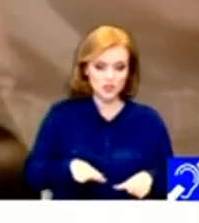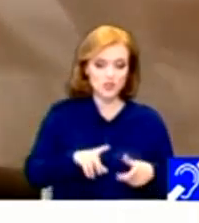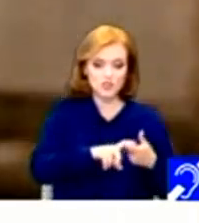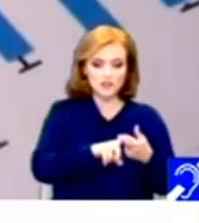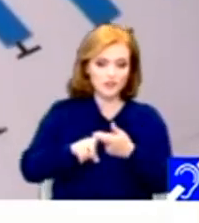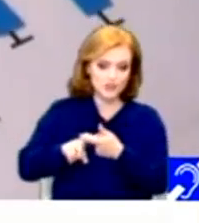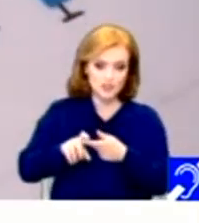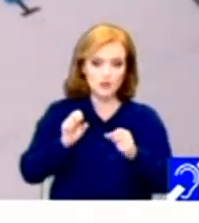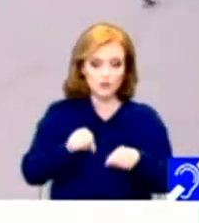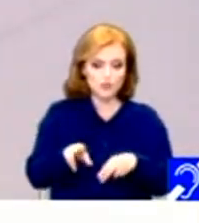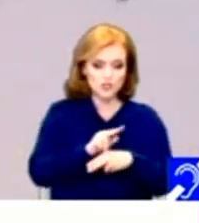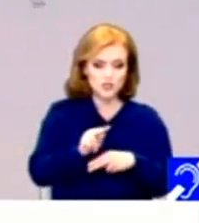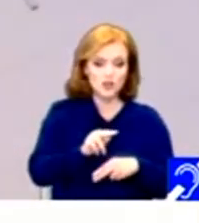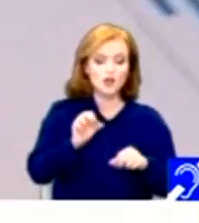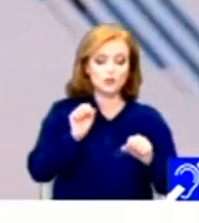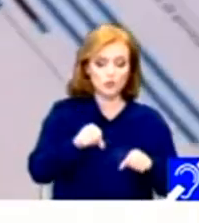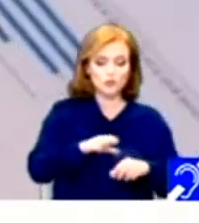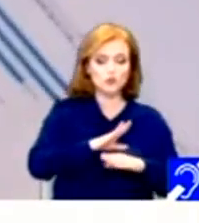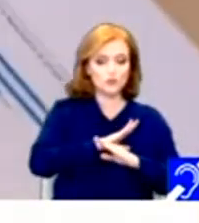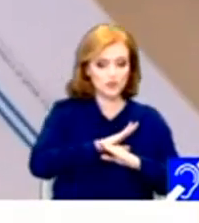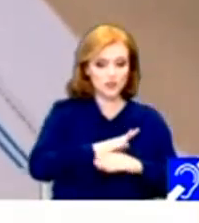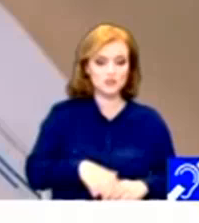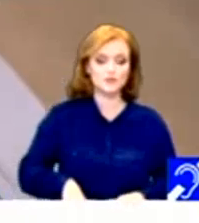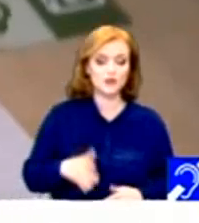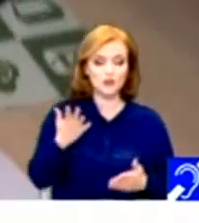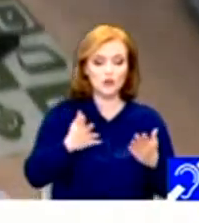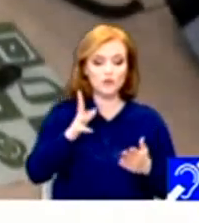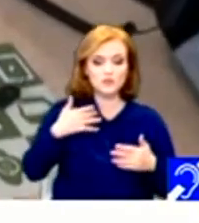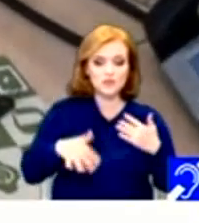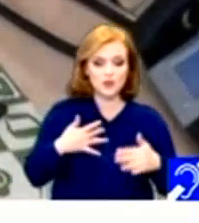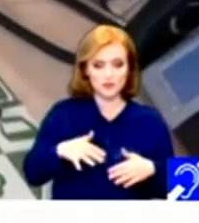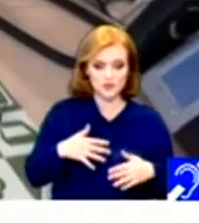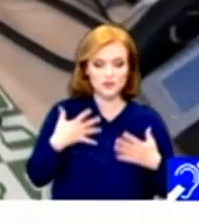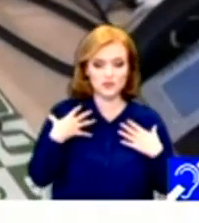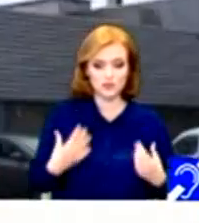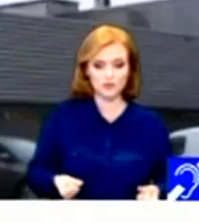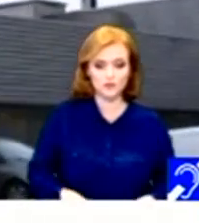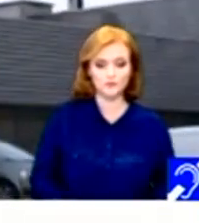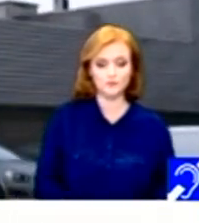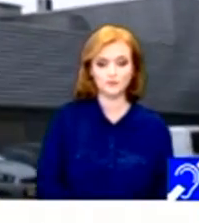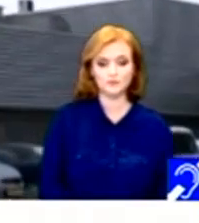listeria se tratează, dar poate duce la deces în cazul persoanelor cu imunitate scăzută.